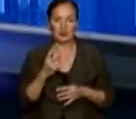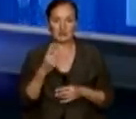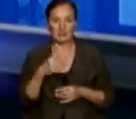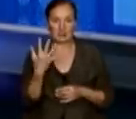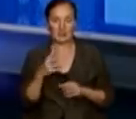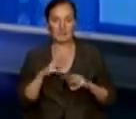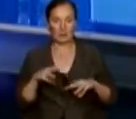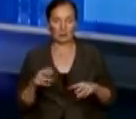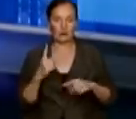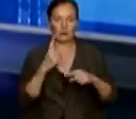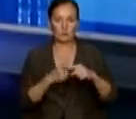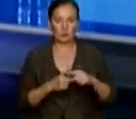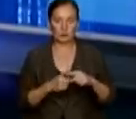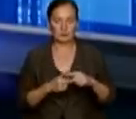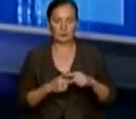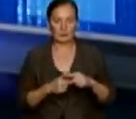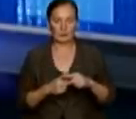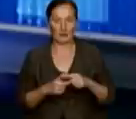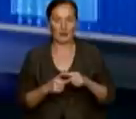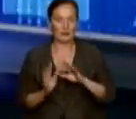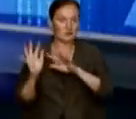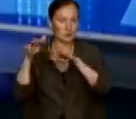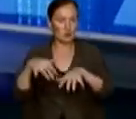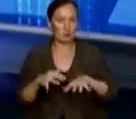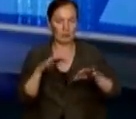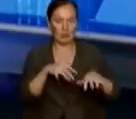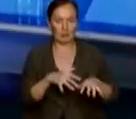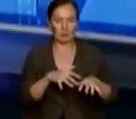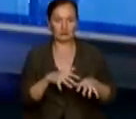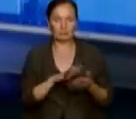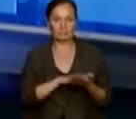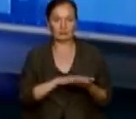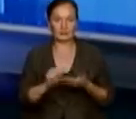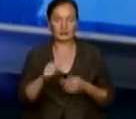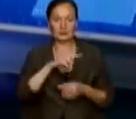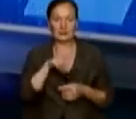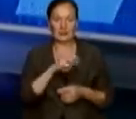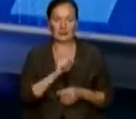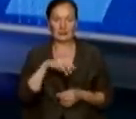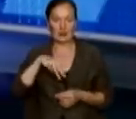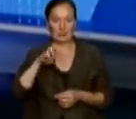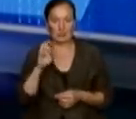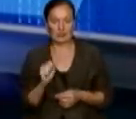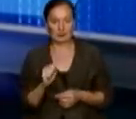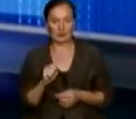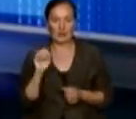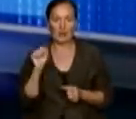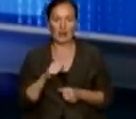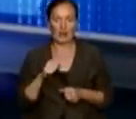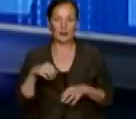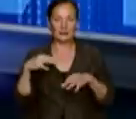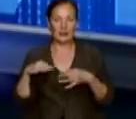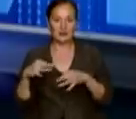штормами розбило ту дамбу, яка є. Вона не приїзна для технологічного транспорту. А загнати транспорт з боку гори